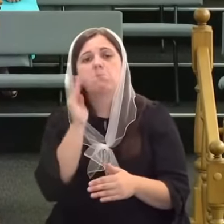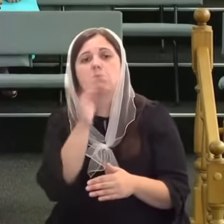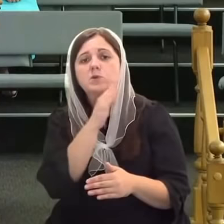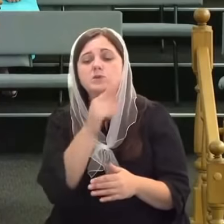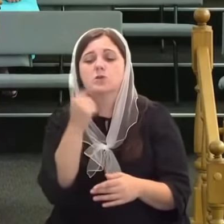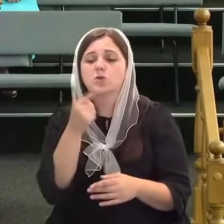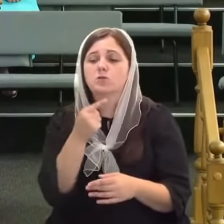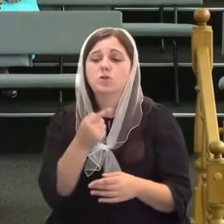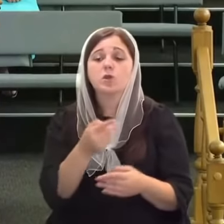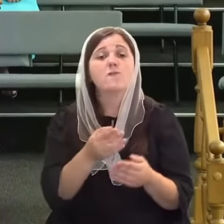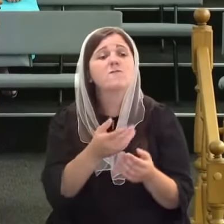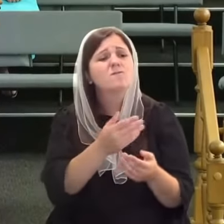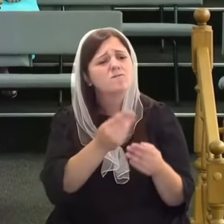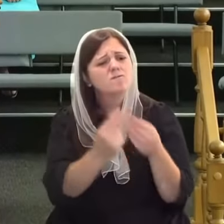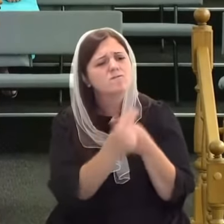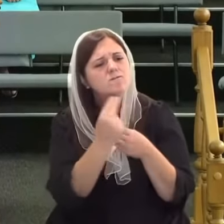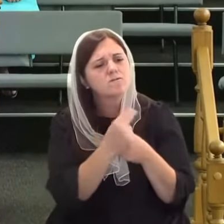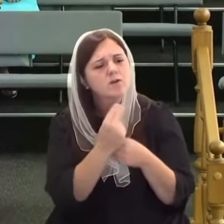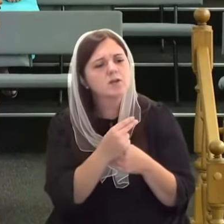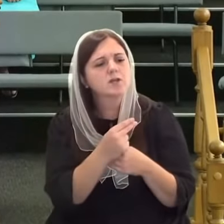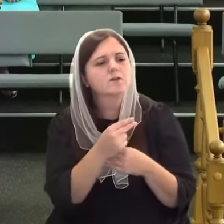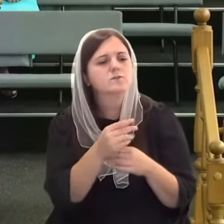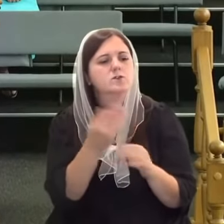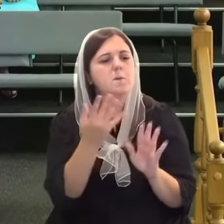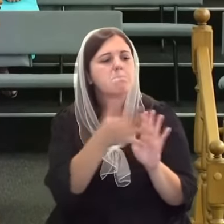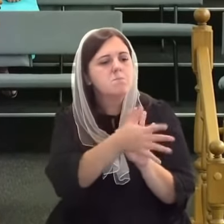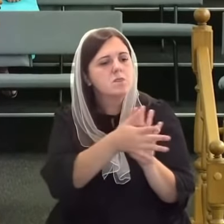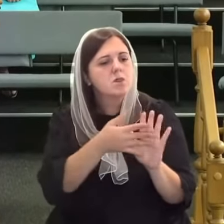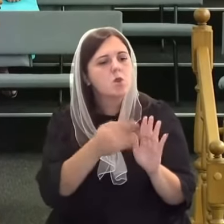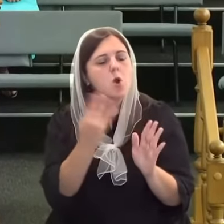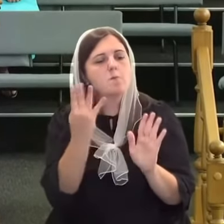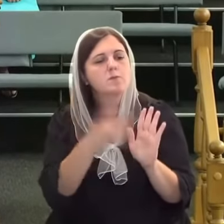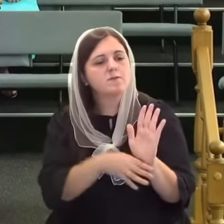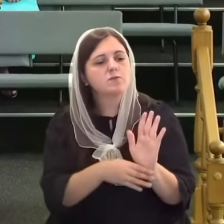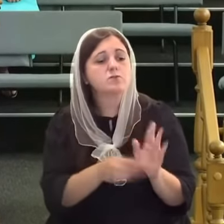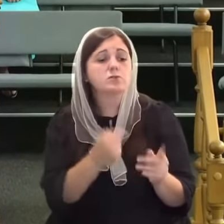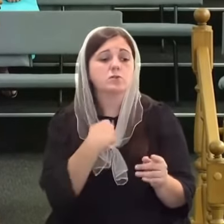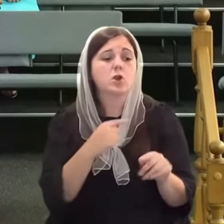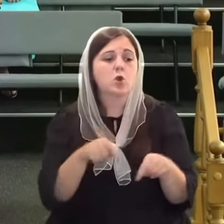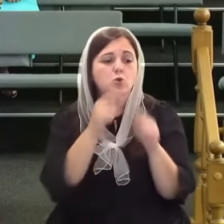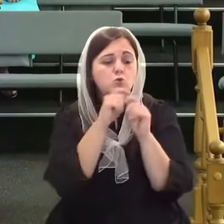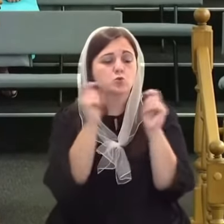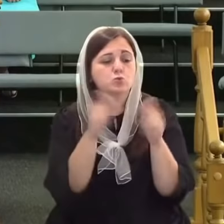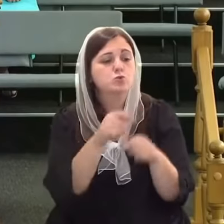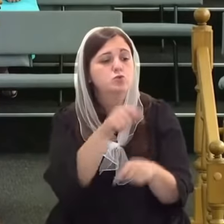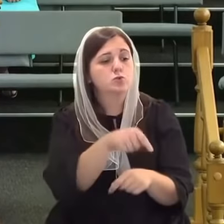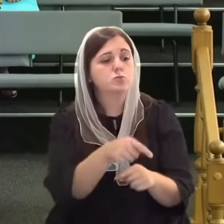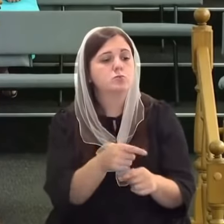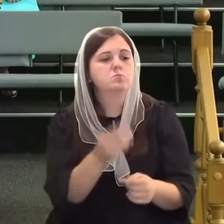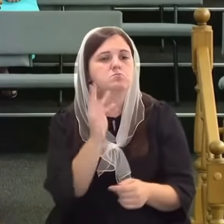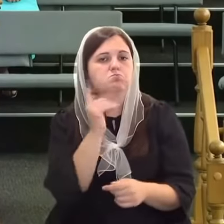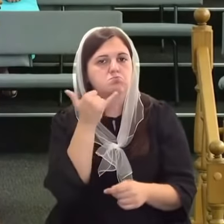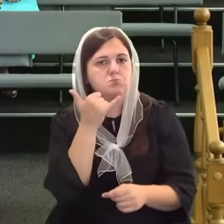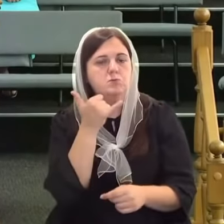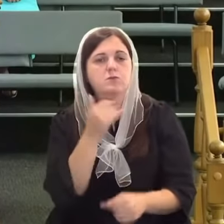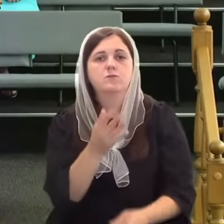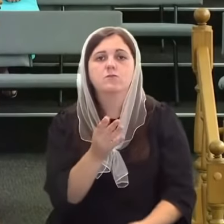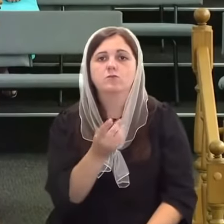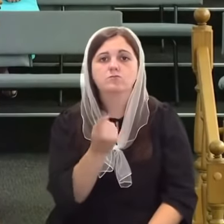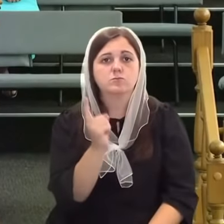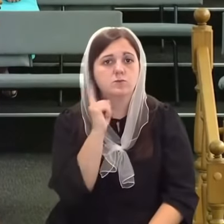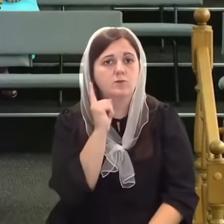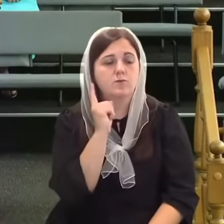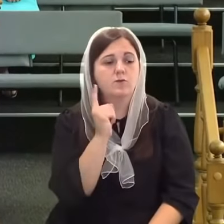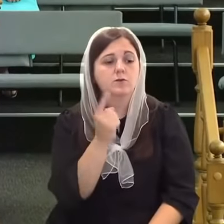тебе велосипед. Если выучишь Псалом 118, я тебе телефон куплю».